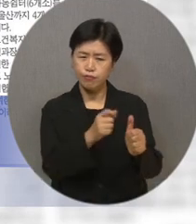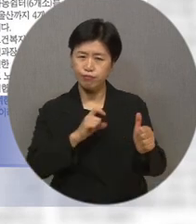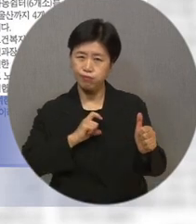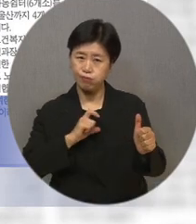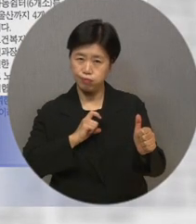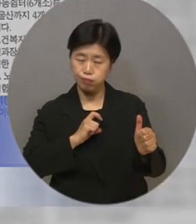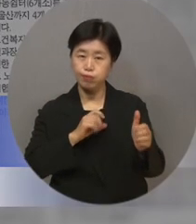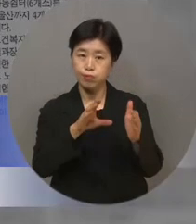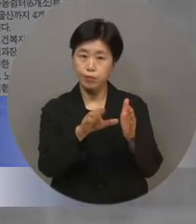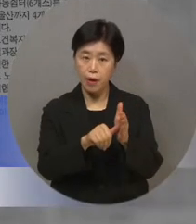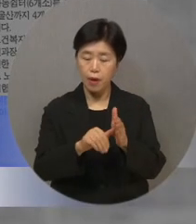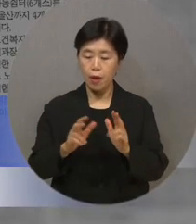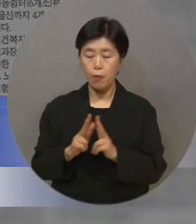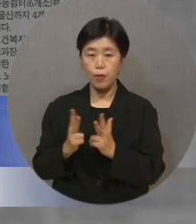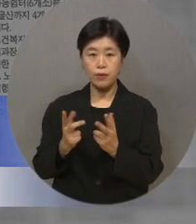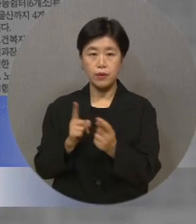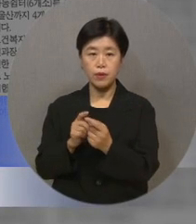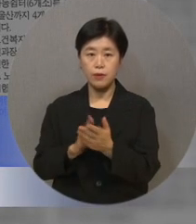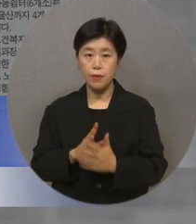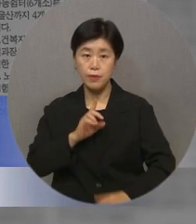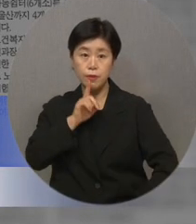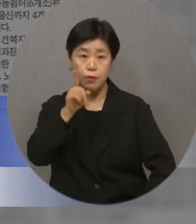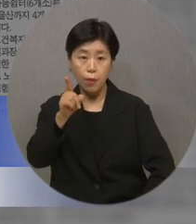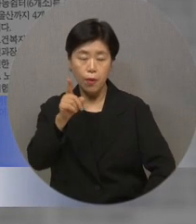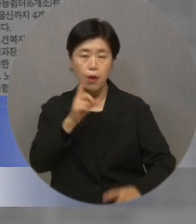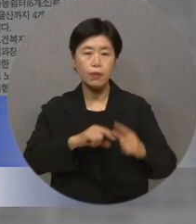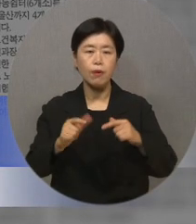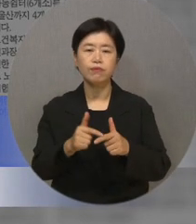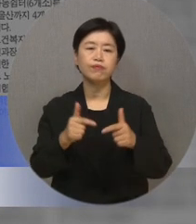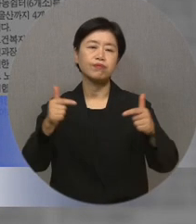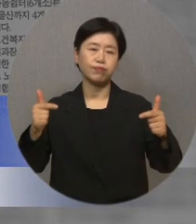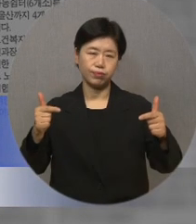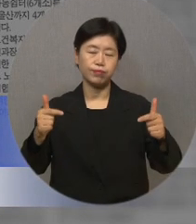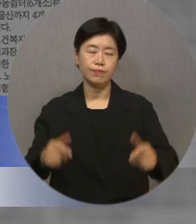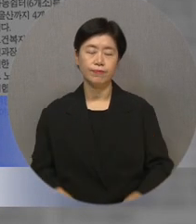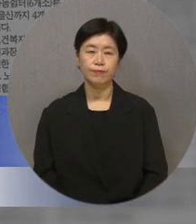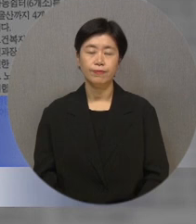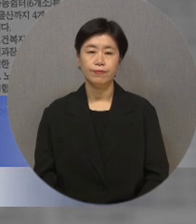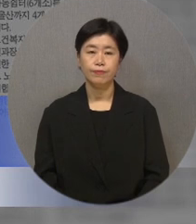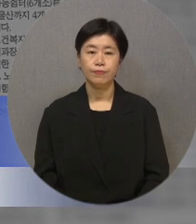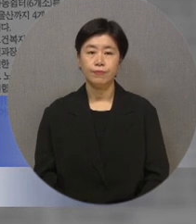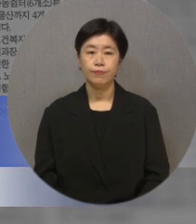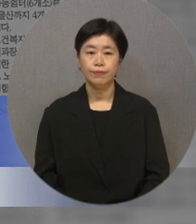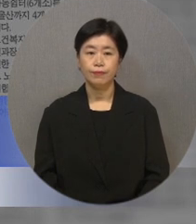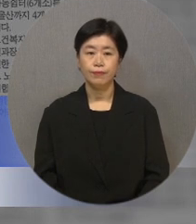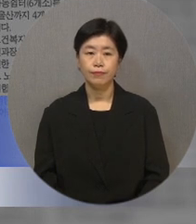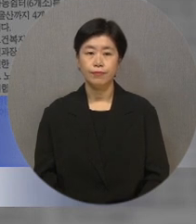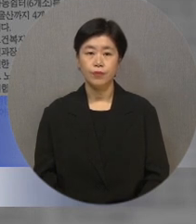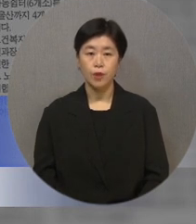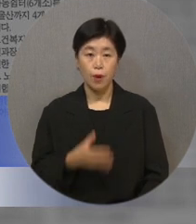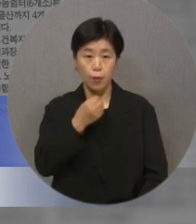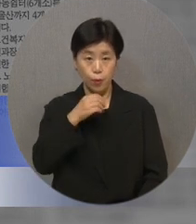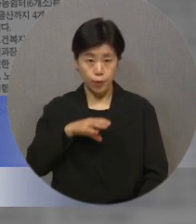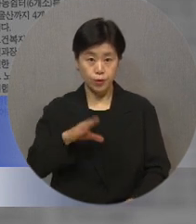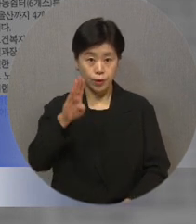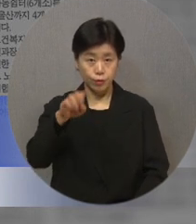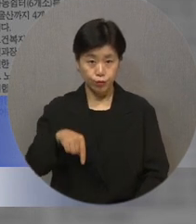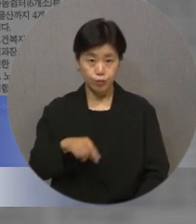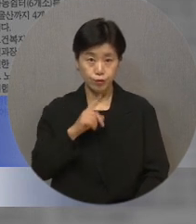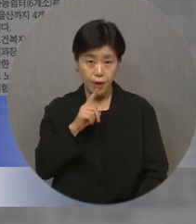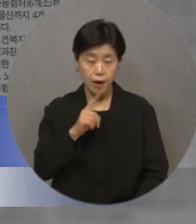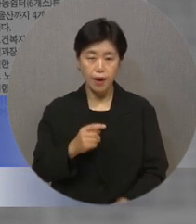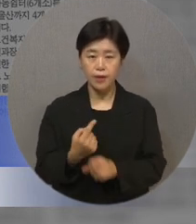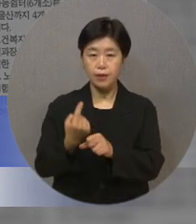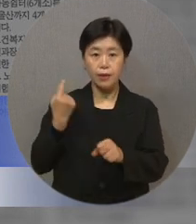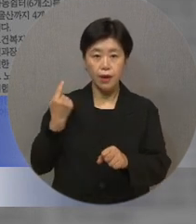본인 신고율이 2018년 대비 크게 증 것으로 짓게 됐다는 내용입니다 보건복지부가 지난해 전국 장애인